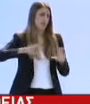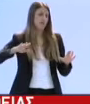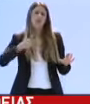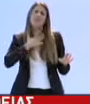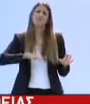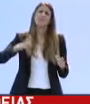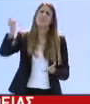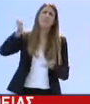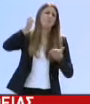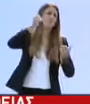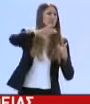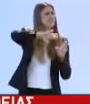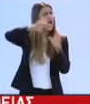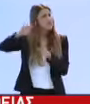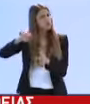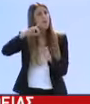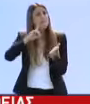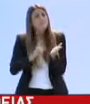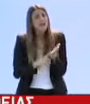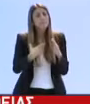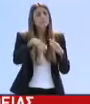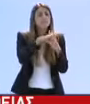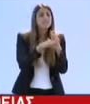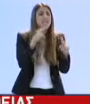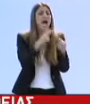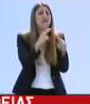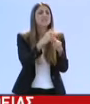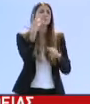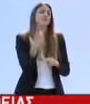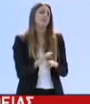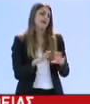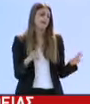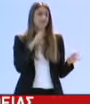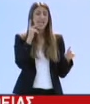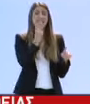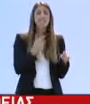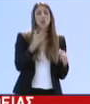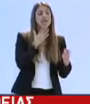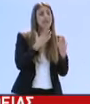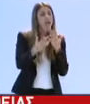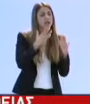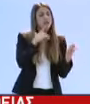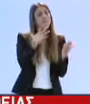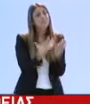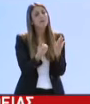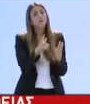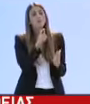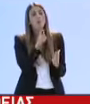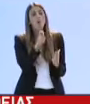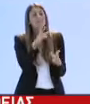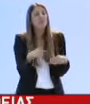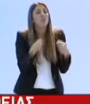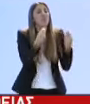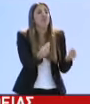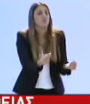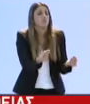των μη προνομιούχων. Διότι στο σύγχρονο κράτος κοινωνική αλληλεγγύη εξασφαλίζεται με ένα πλέγμα πολιτικών που